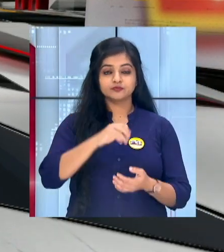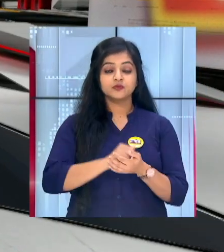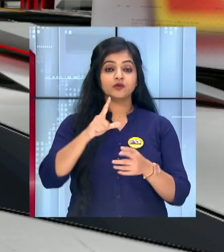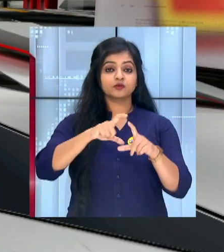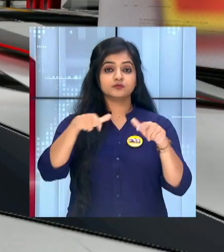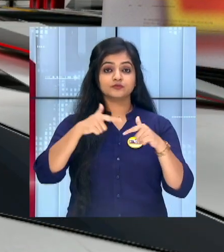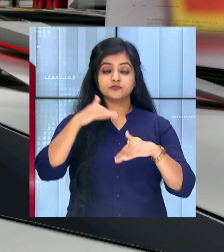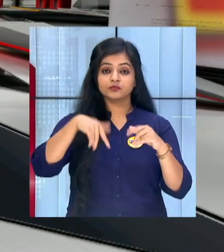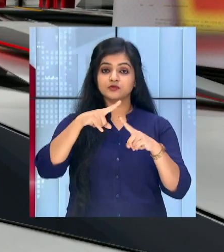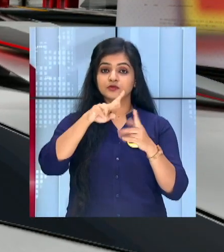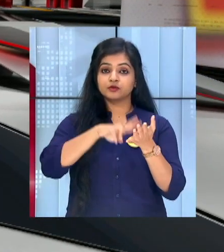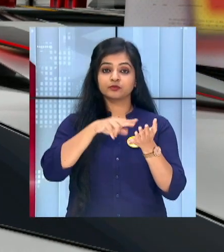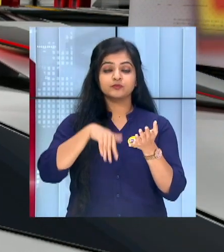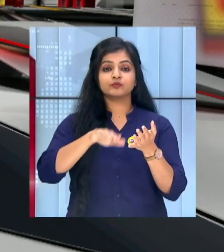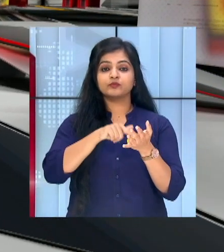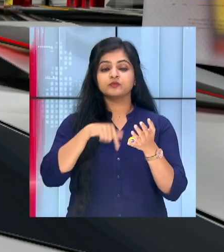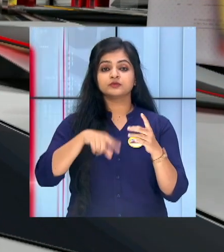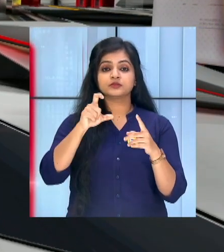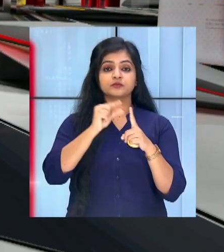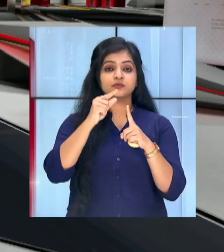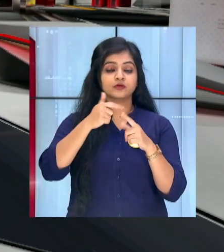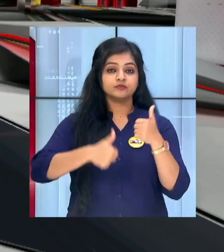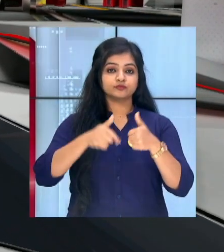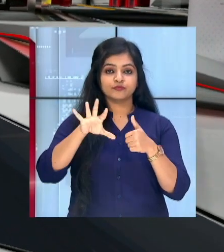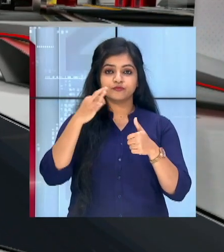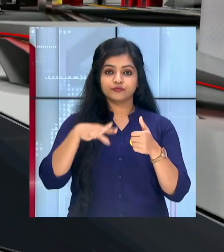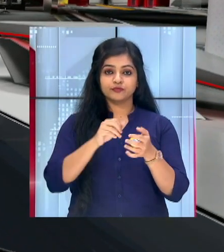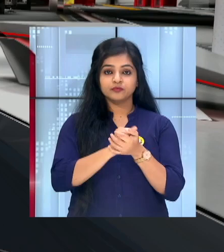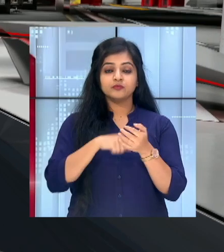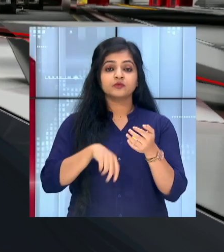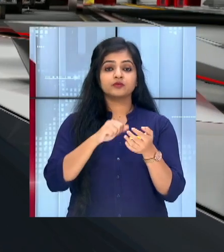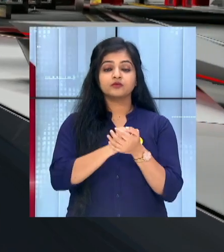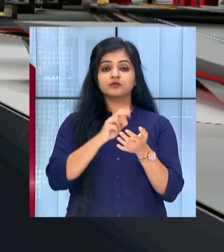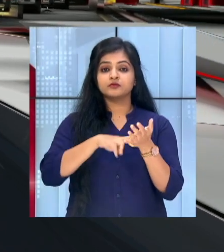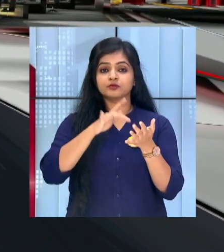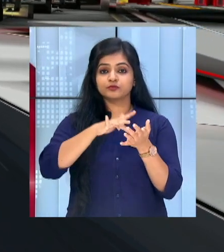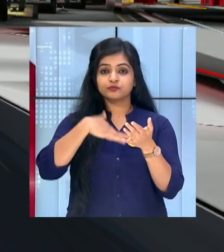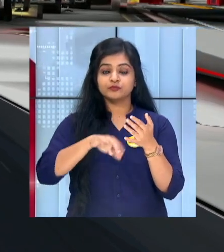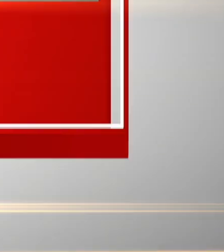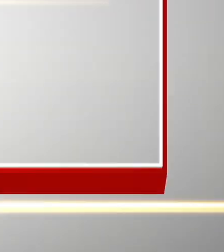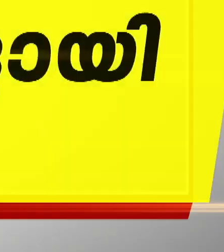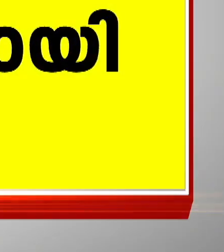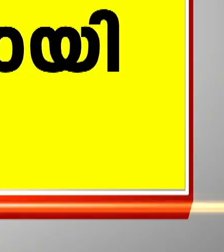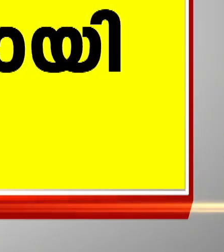തെരഞ്ഞെടുപ്പിൽ തമിഴ്നാട്ടിൽ CPI സ്ഥാനാർത്ഥികളായി. തിരുപ്പൂരിൽ സിറ്റിംഗ് MP കെ സുബ്ബരായനും നാഗപട്ടണത്ത് V സെൽവരാജും